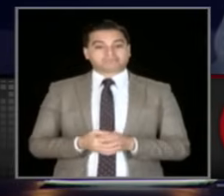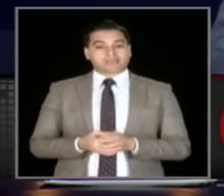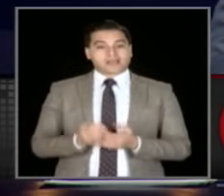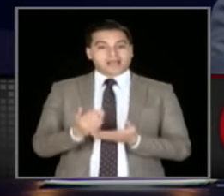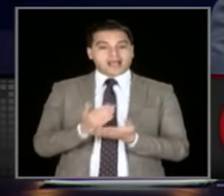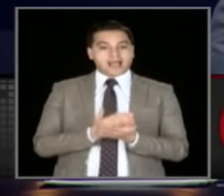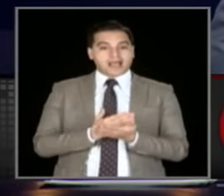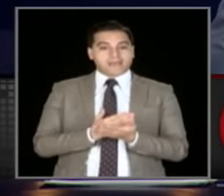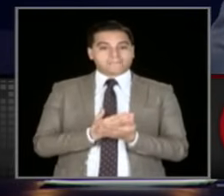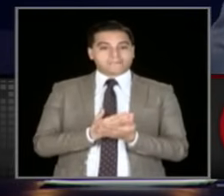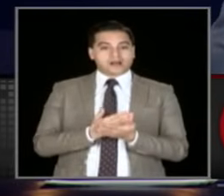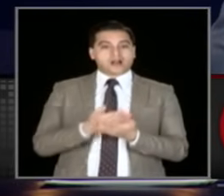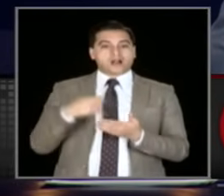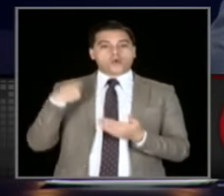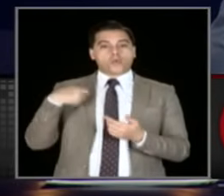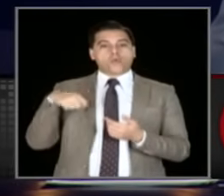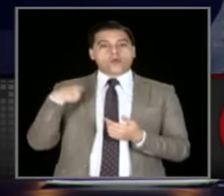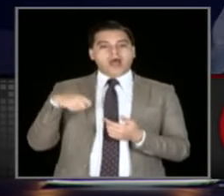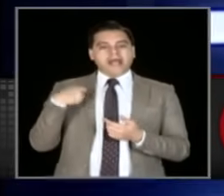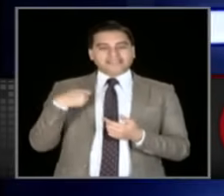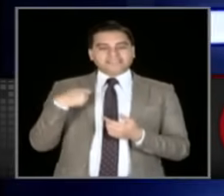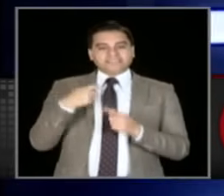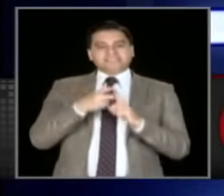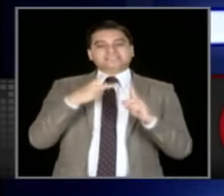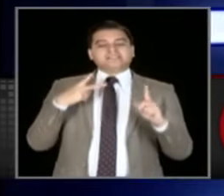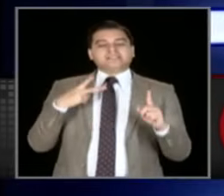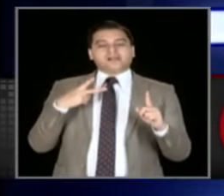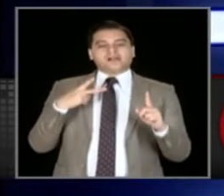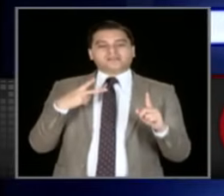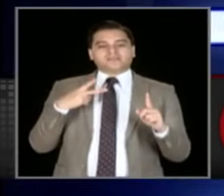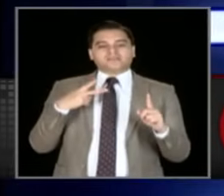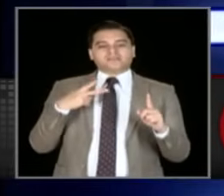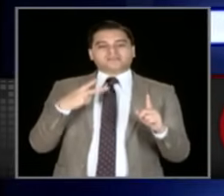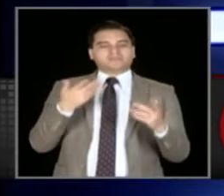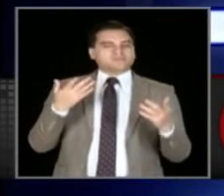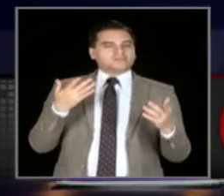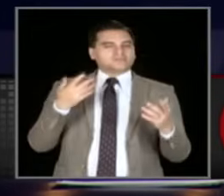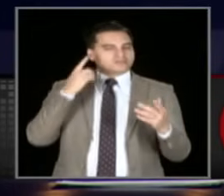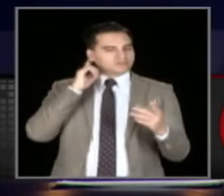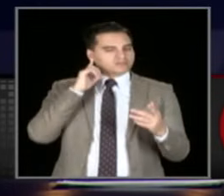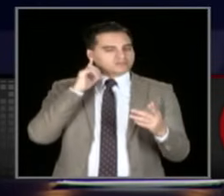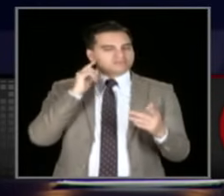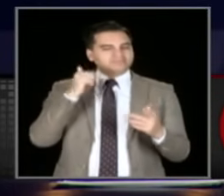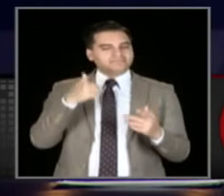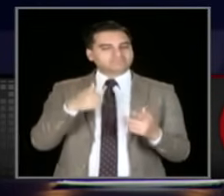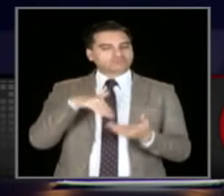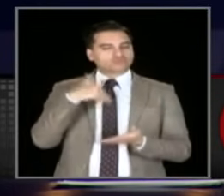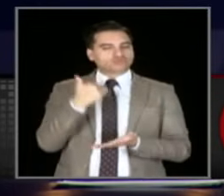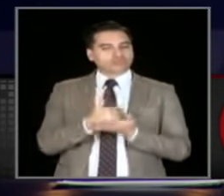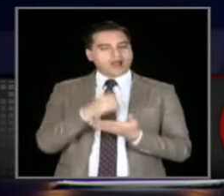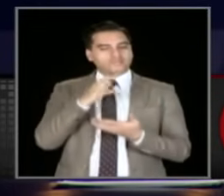قبل المنصب كان وزير الخارجية. أقول أدولف هتلر. مستشار